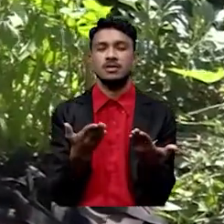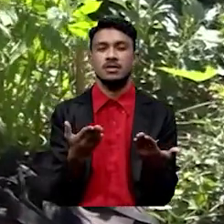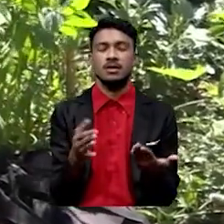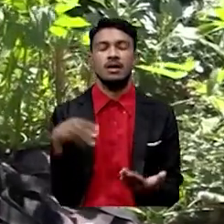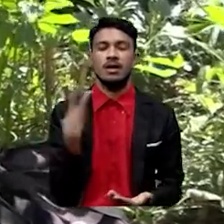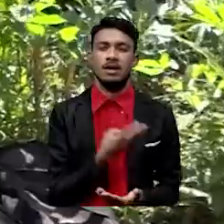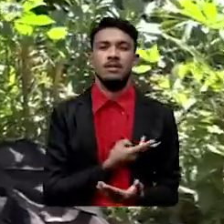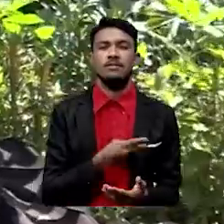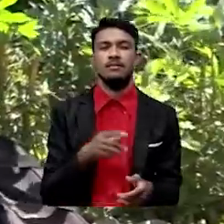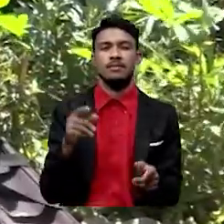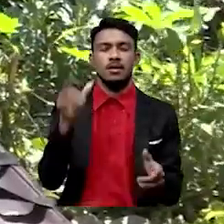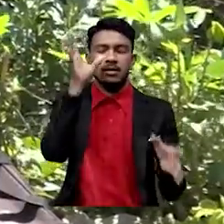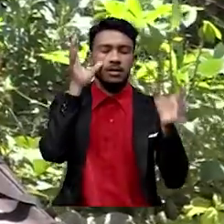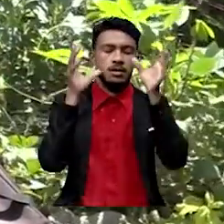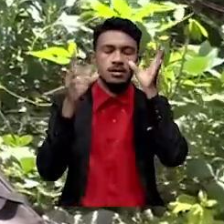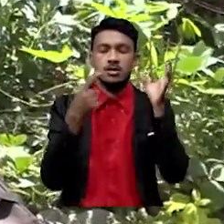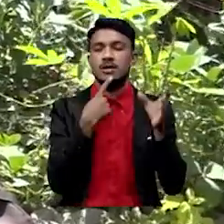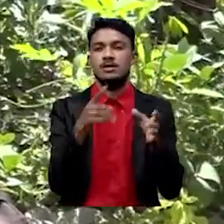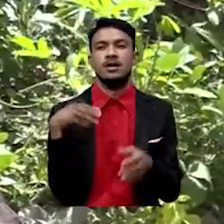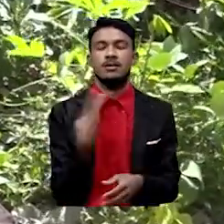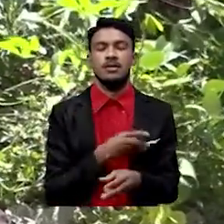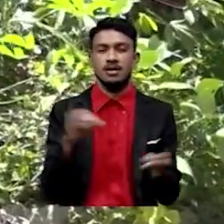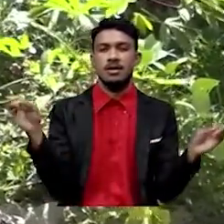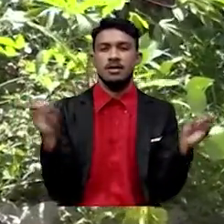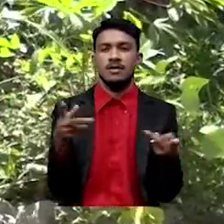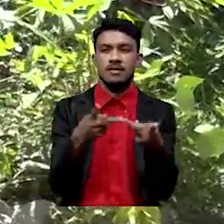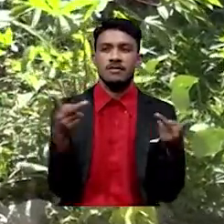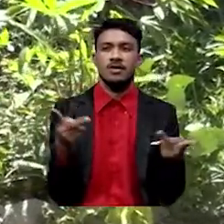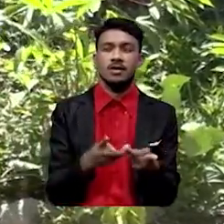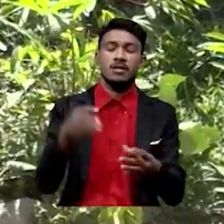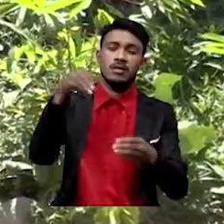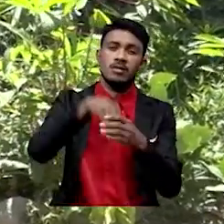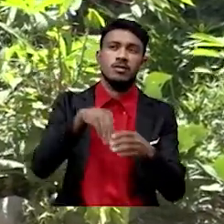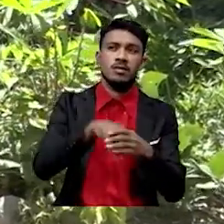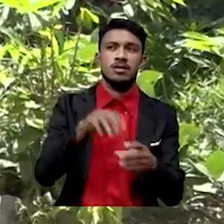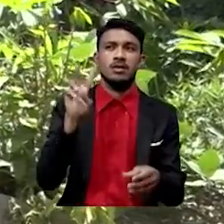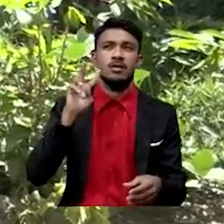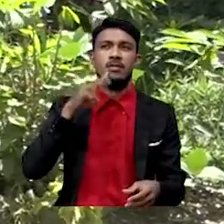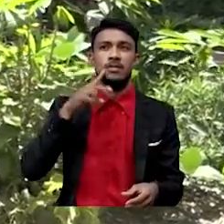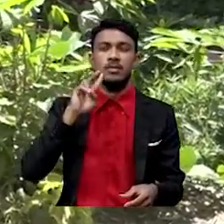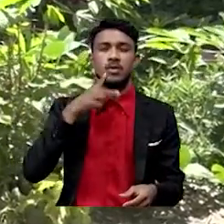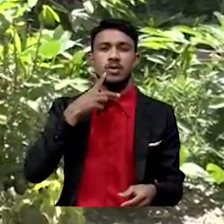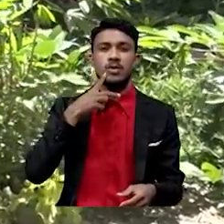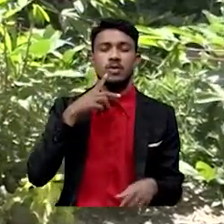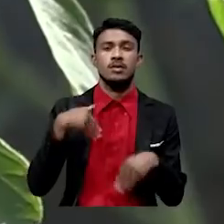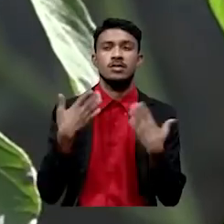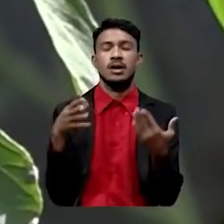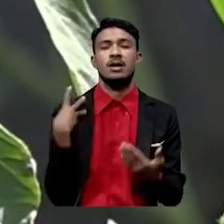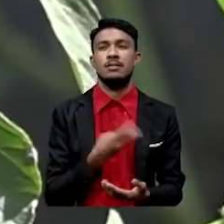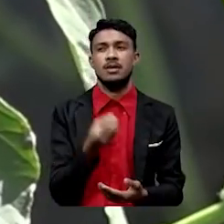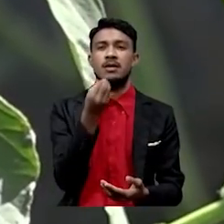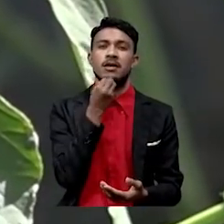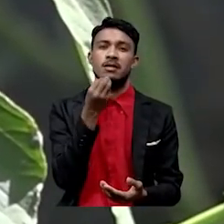kala trisi tebes ami lai ya tam fati ona ami tule kuda tang kinta kala ami han